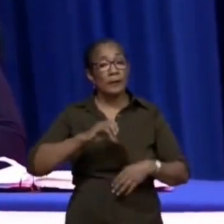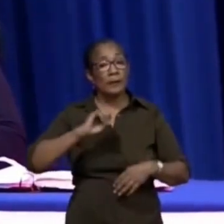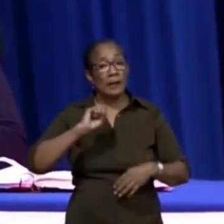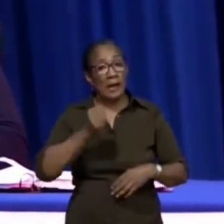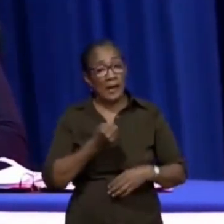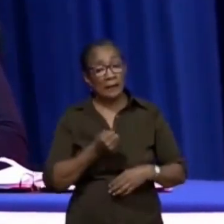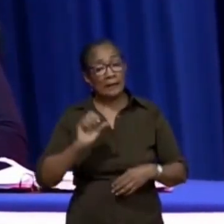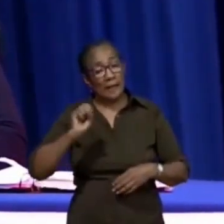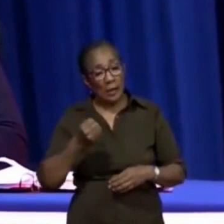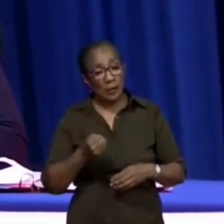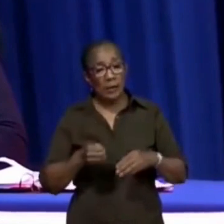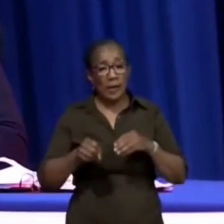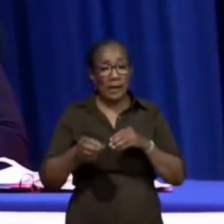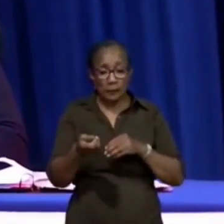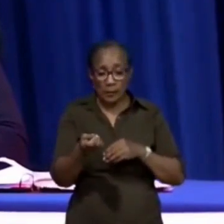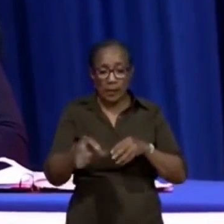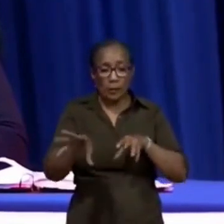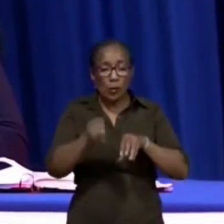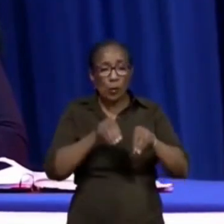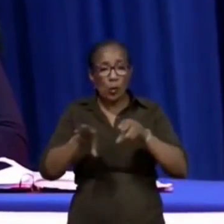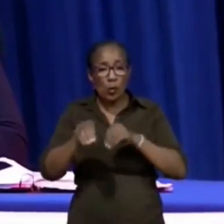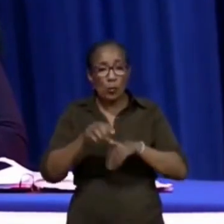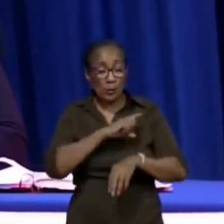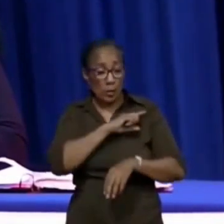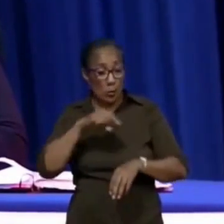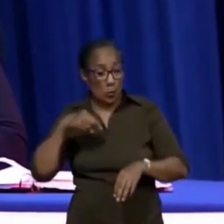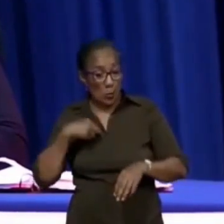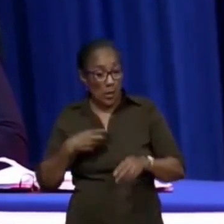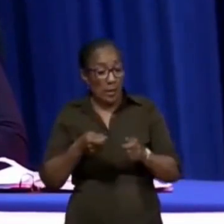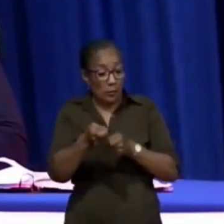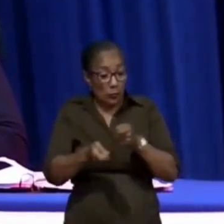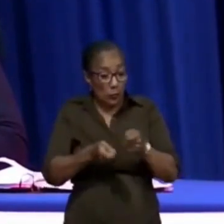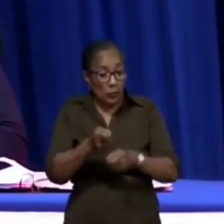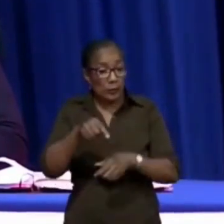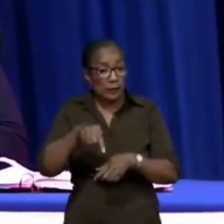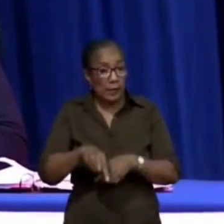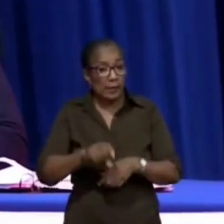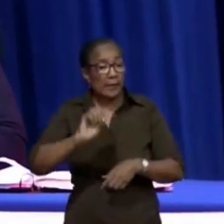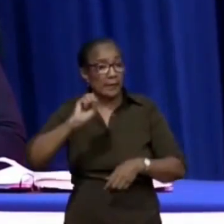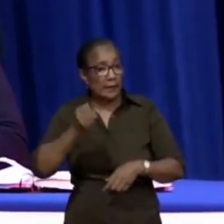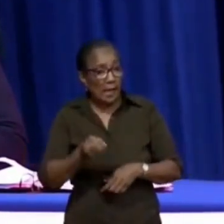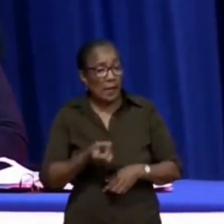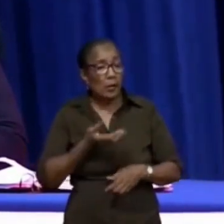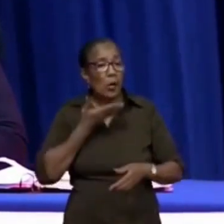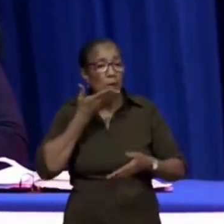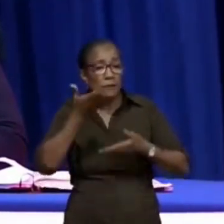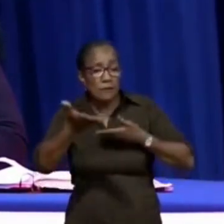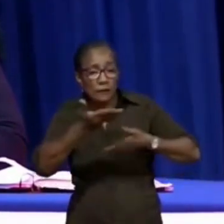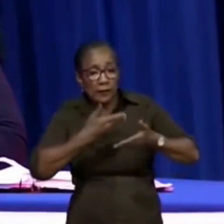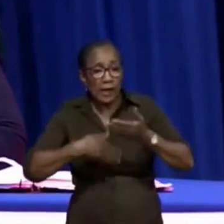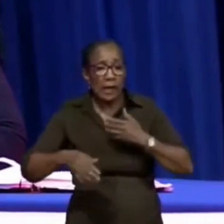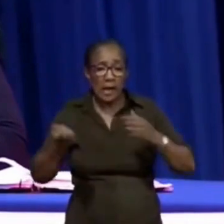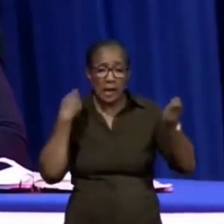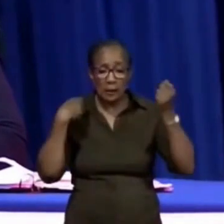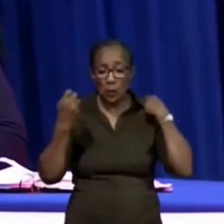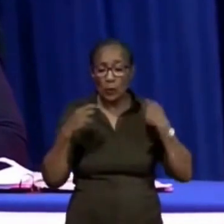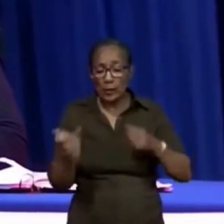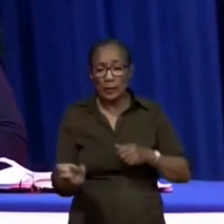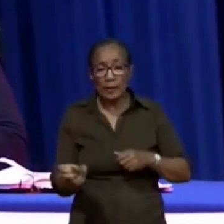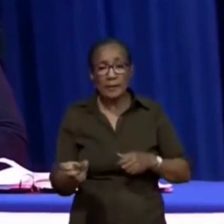tot hamsteren. Wij monitoren dit. Van hieruit wil ik ook een oproep doen aan de